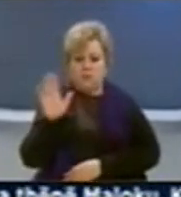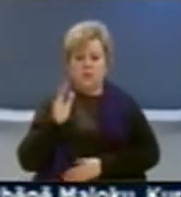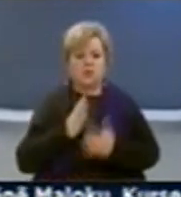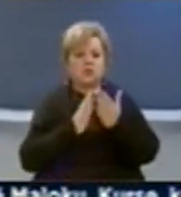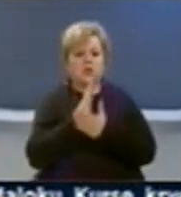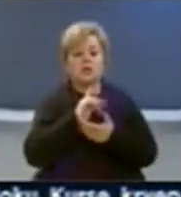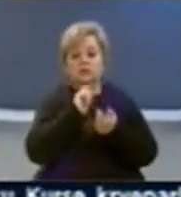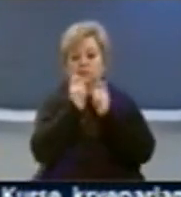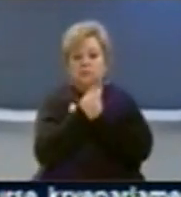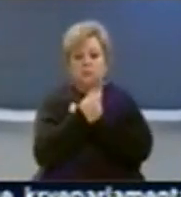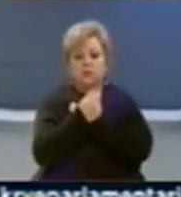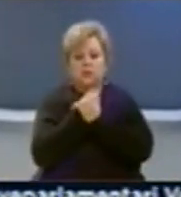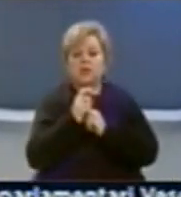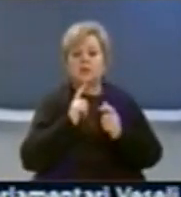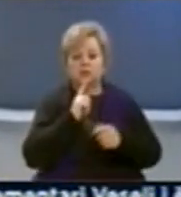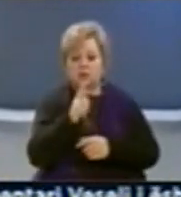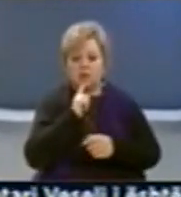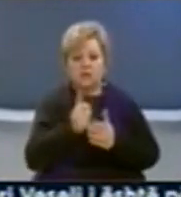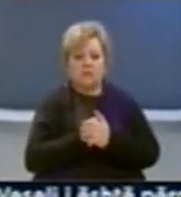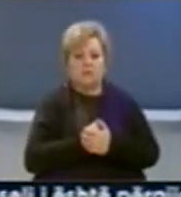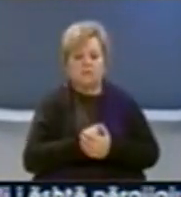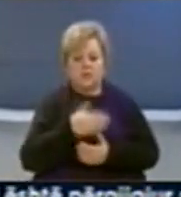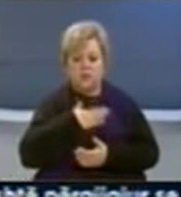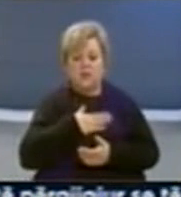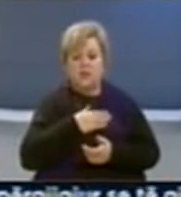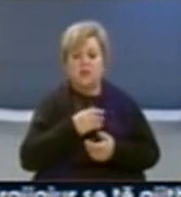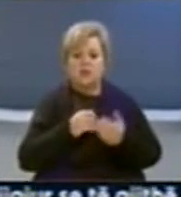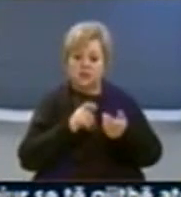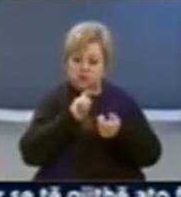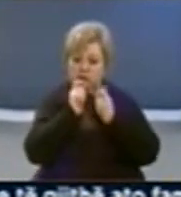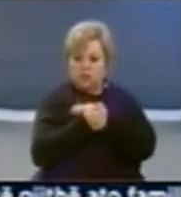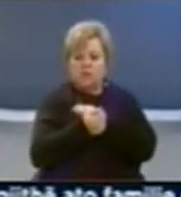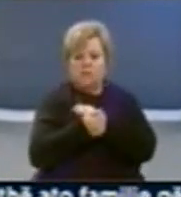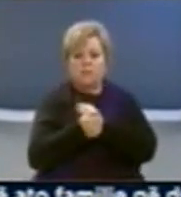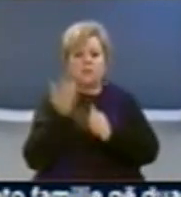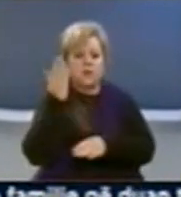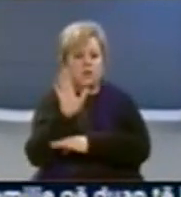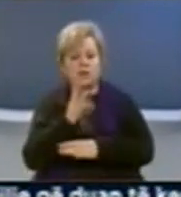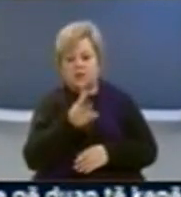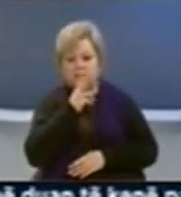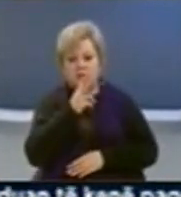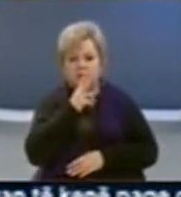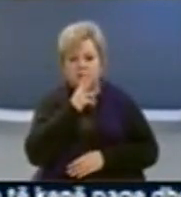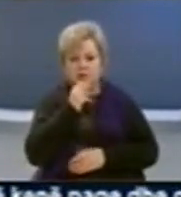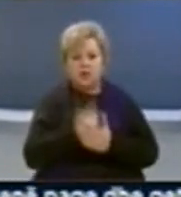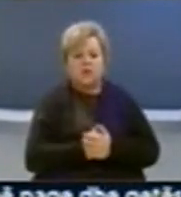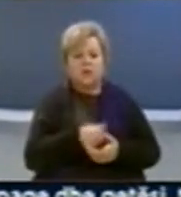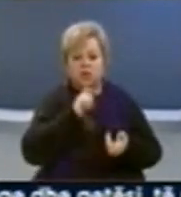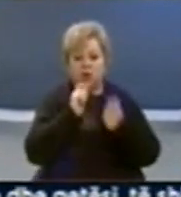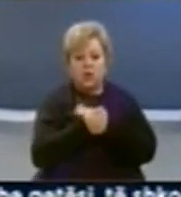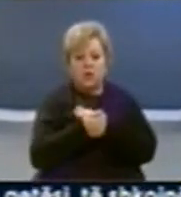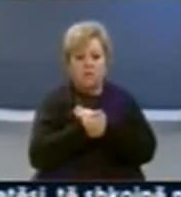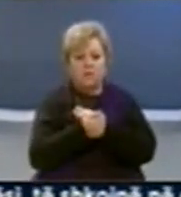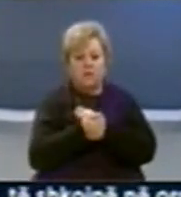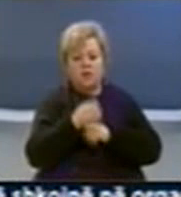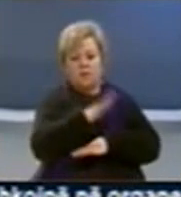qasjes në dialog, kërkojmë nga ju ndryshimin e qasjes në raport me opozitën, kërkojmë nga ju ndryshimin e qasjes ndaj